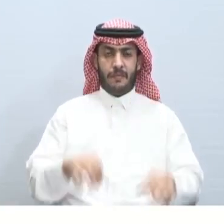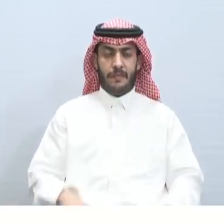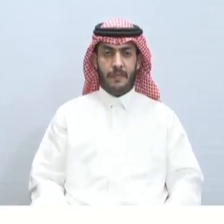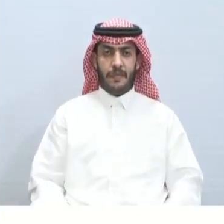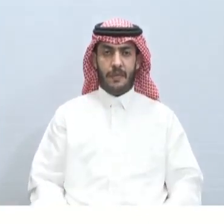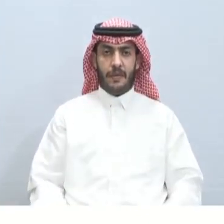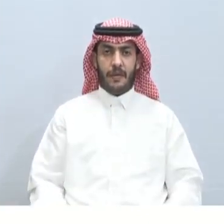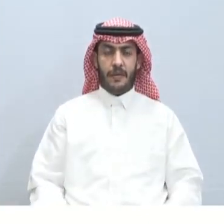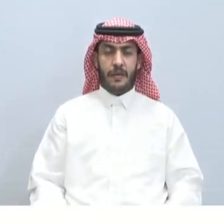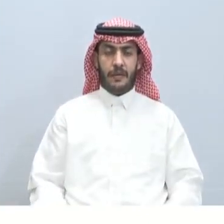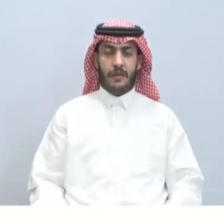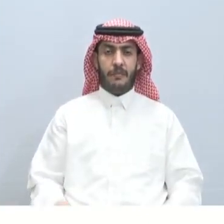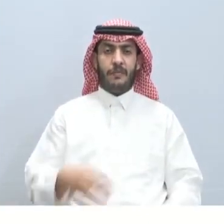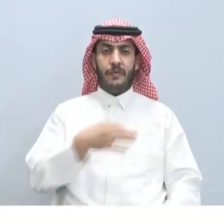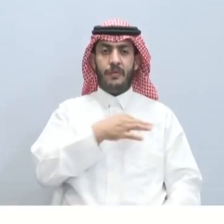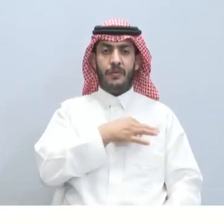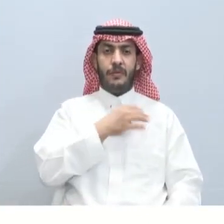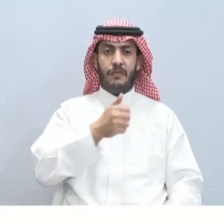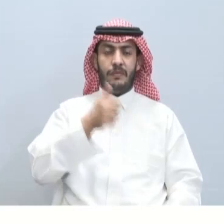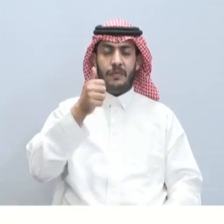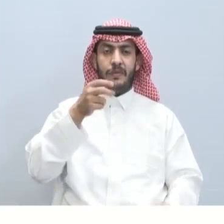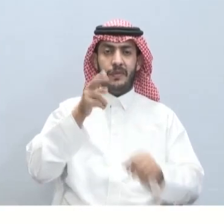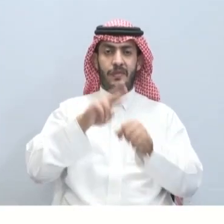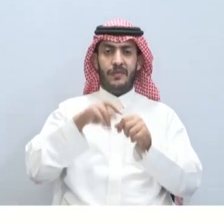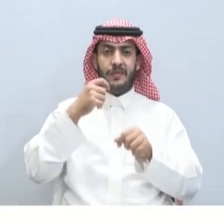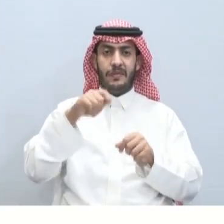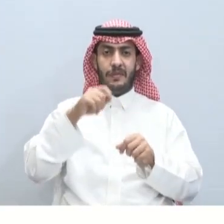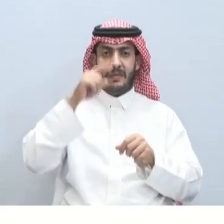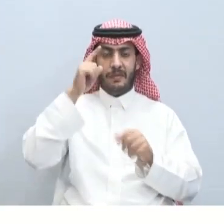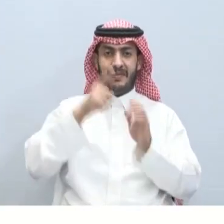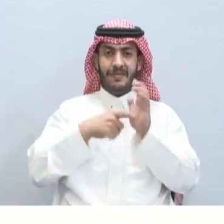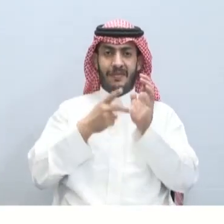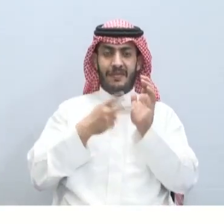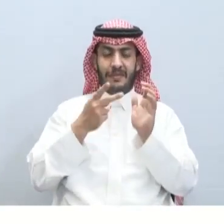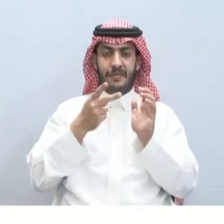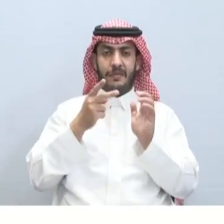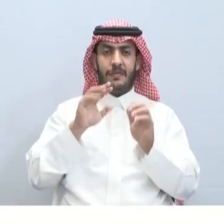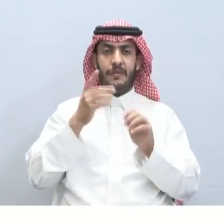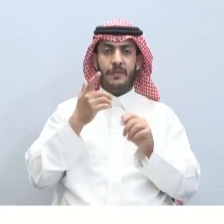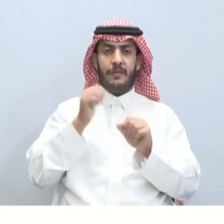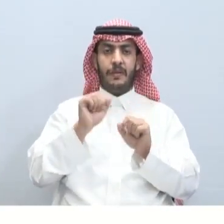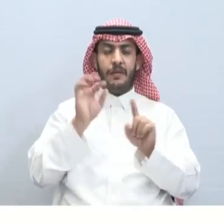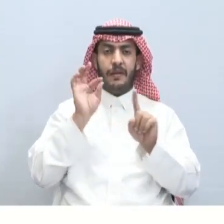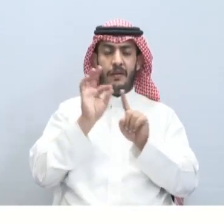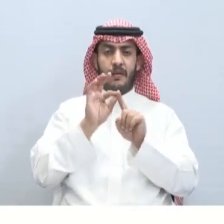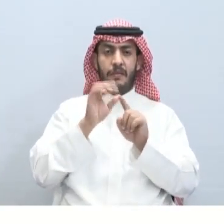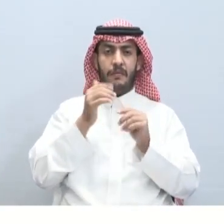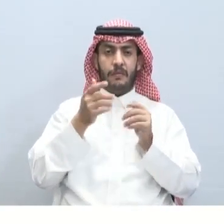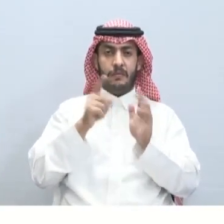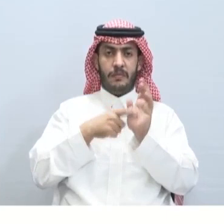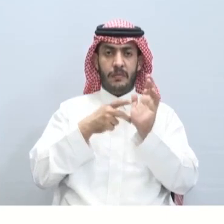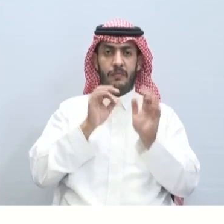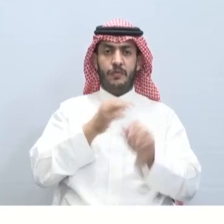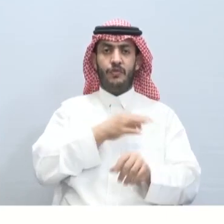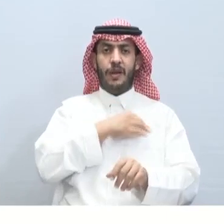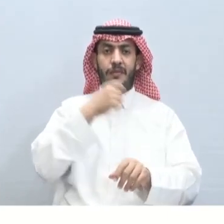يكون او تكون التجربه سببا في اعاده الشراء مرات متتاليه او قد يستهلك المنتج لاكثر مره بسبب